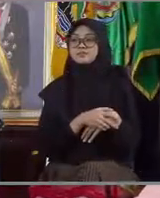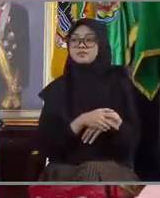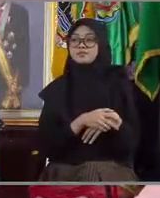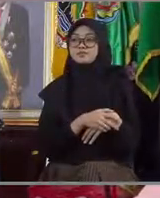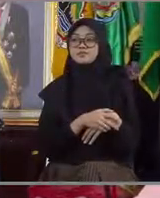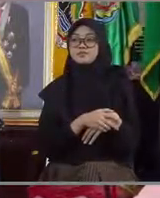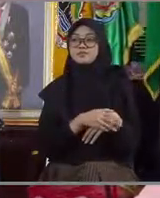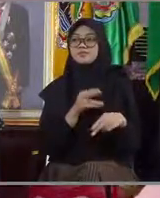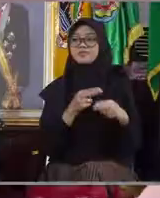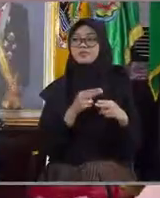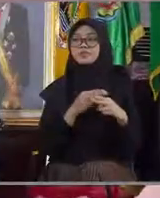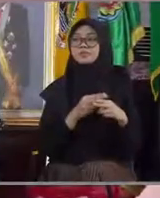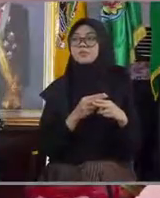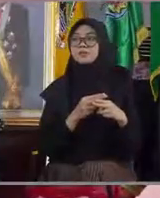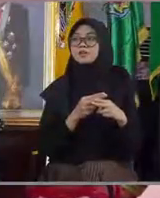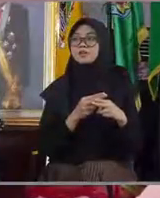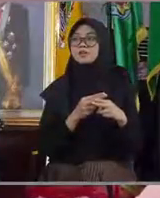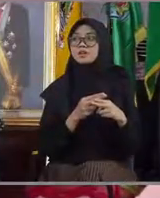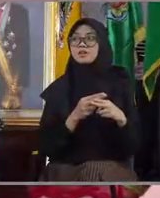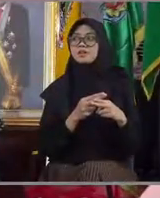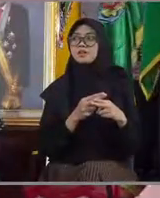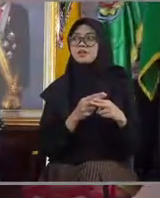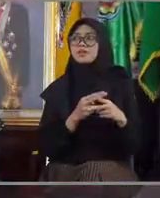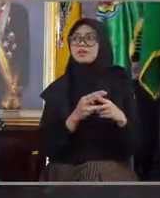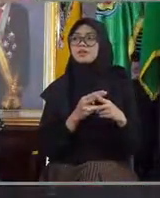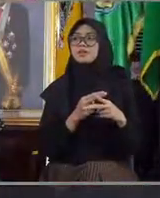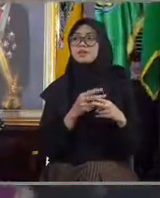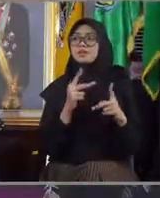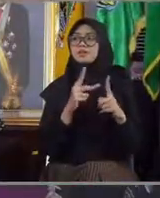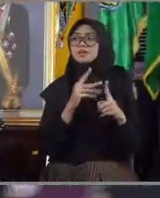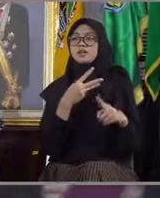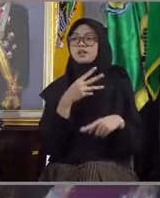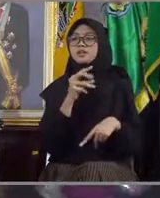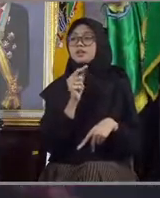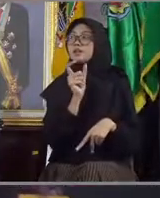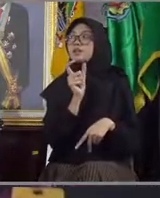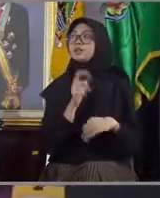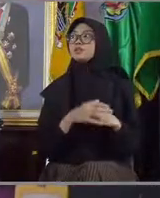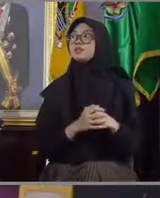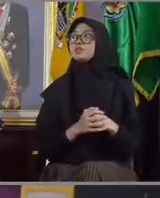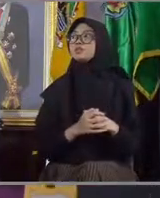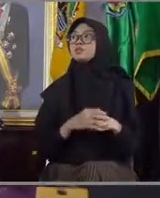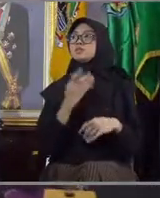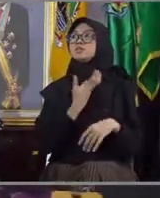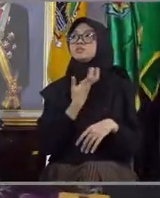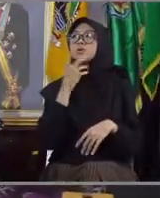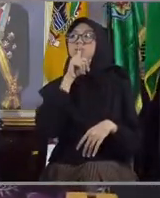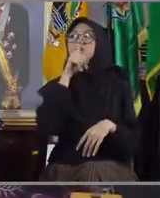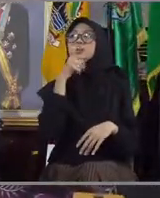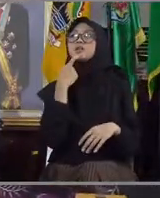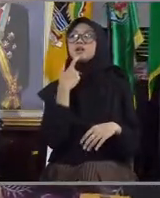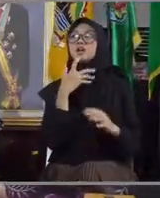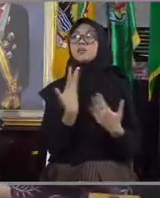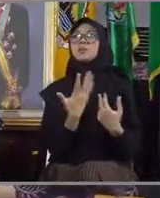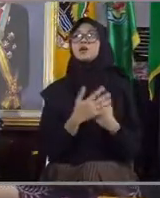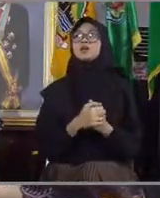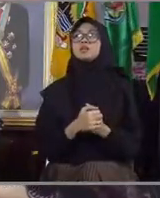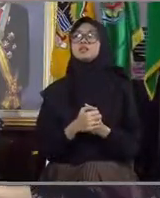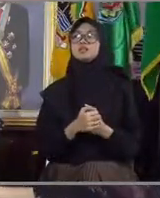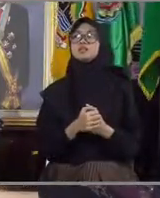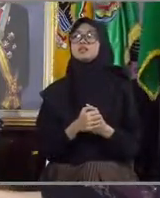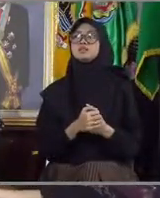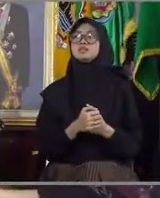iya, perkenalkan nama saya Heru Teguh Imam Santoso, panggil ya Pak Heru Teguh. Pertanyaannya apa Pak ya, Heru?